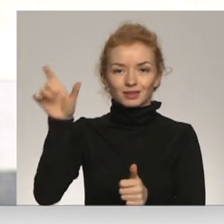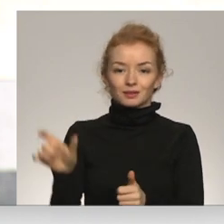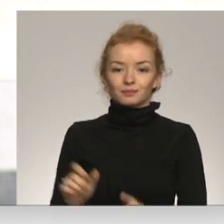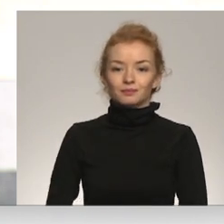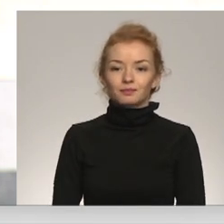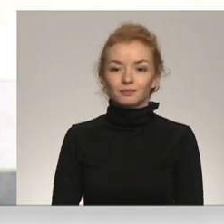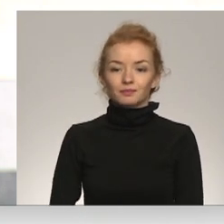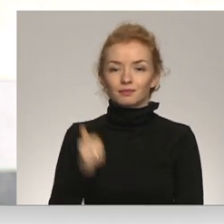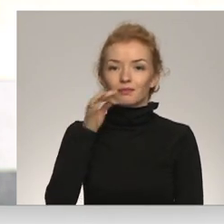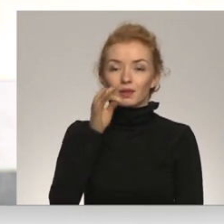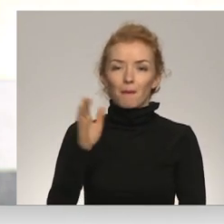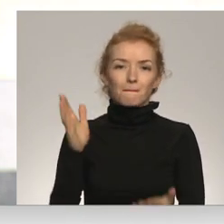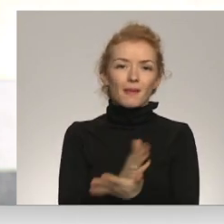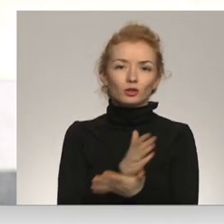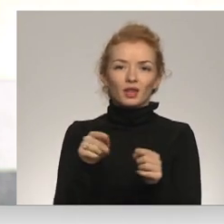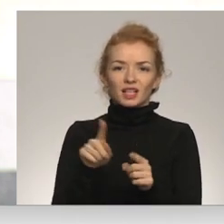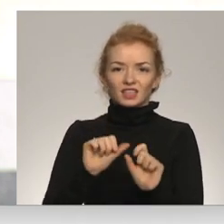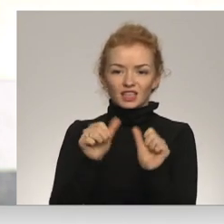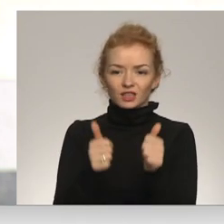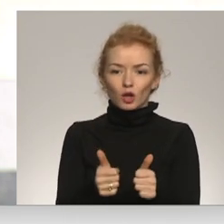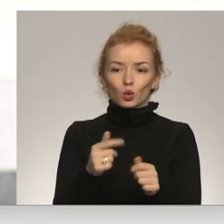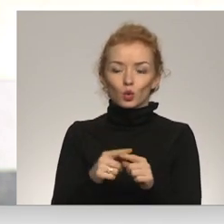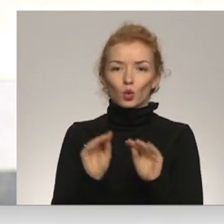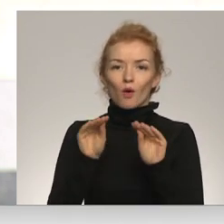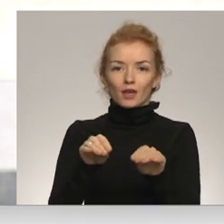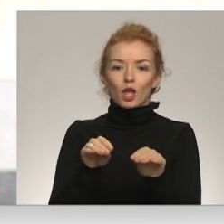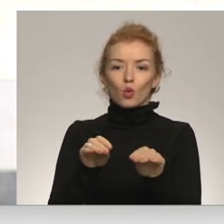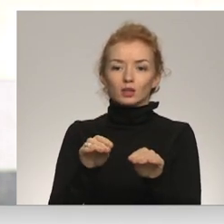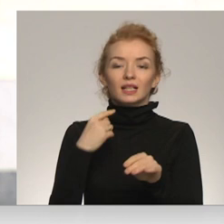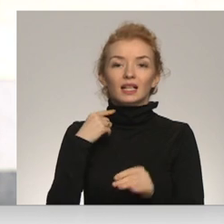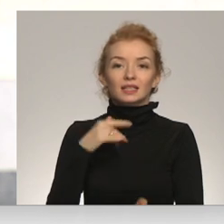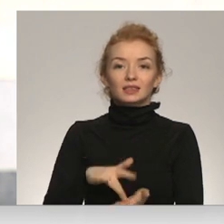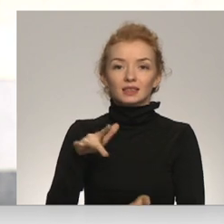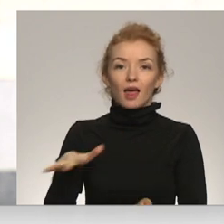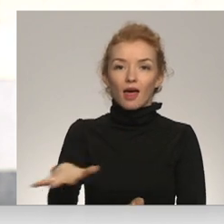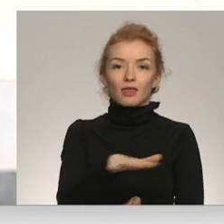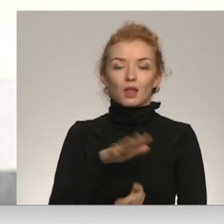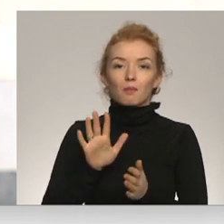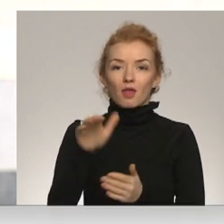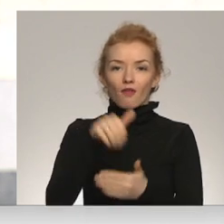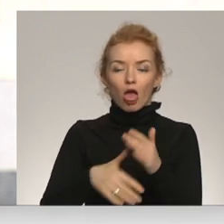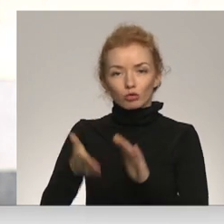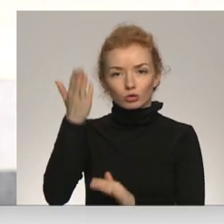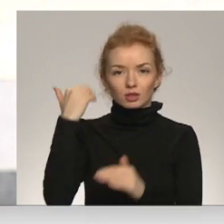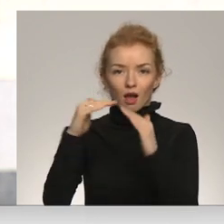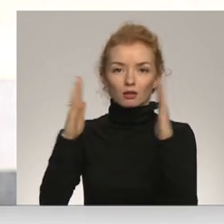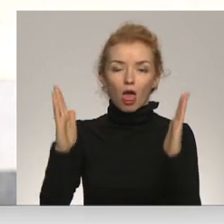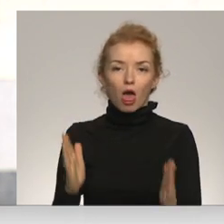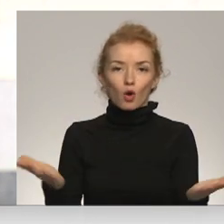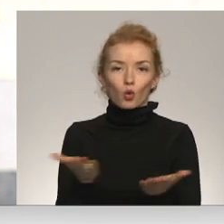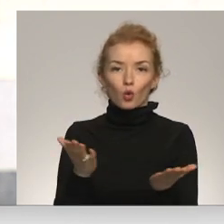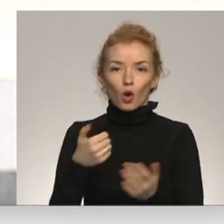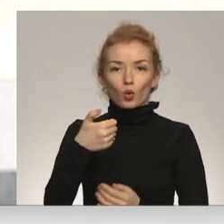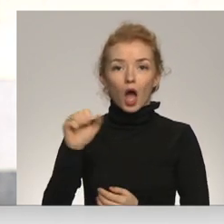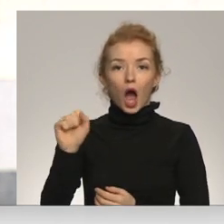beidzot tas ir izveidots un novietots pašā Rīgas centrā, pie vēsturiskās ēkas, kurā Astra